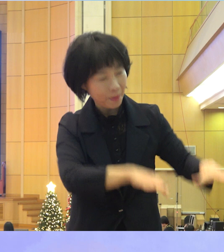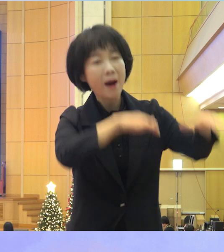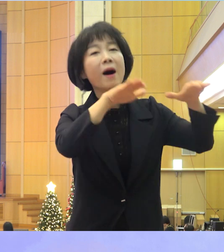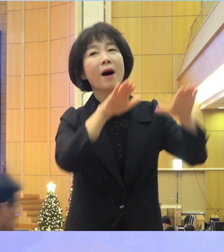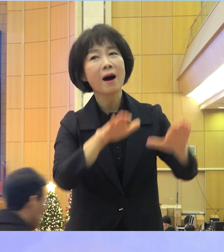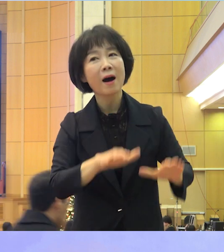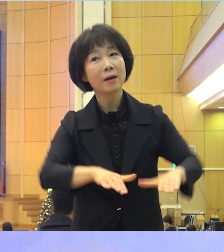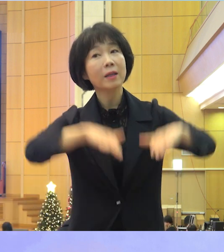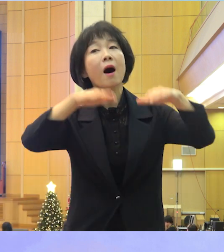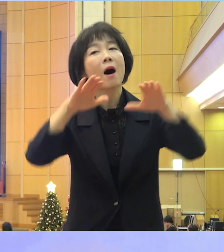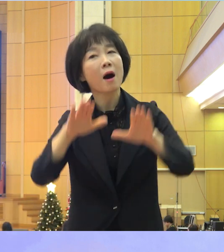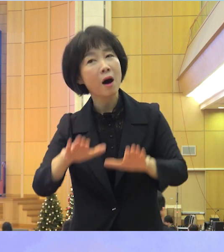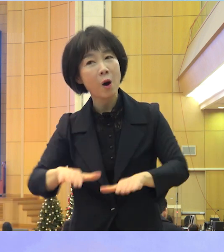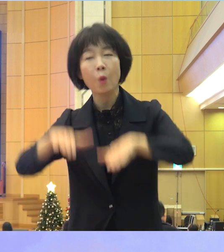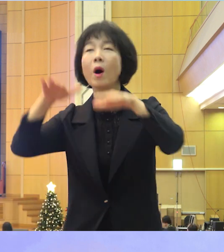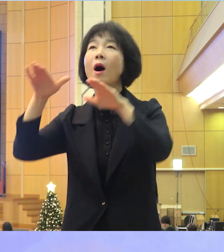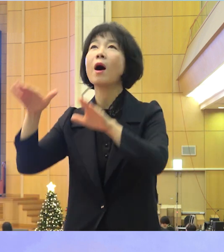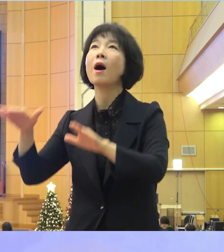망망한